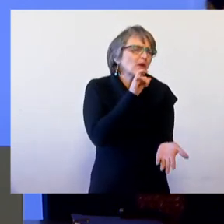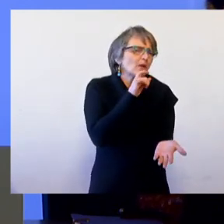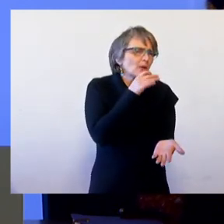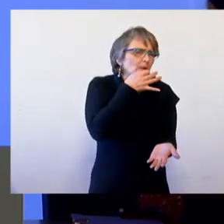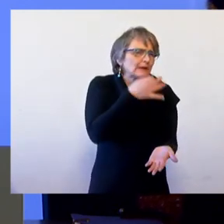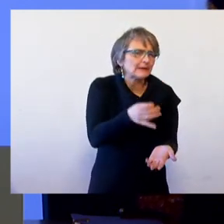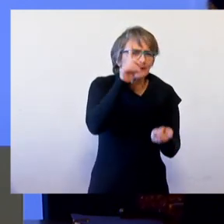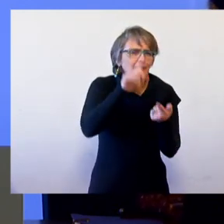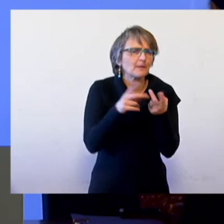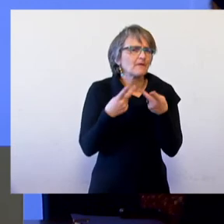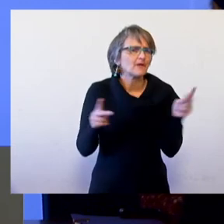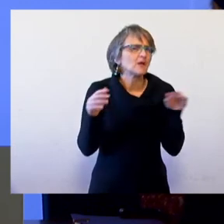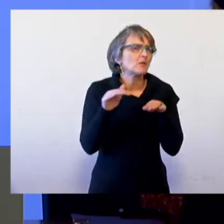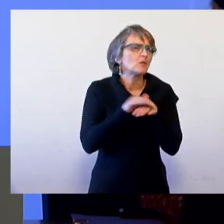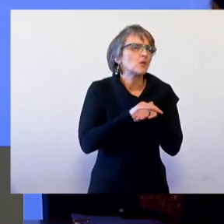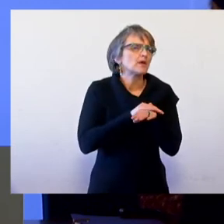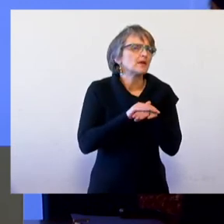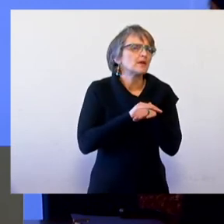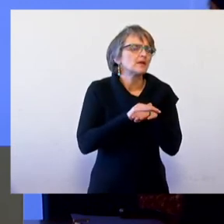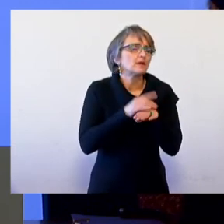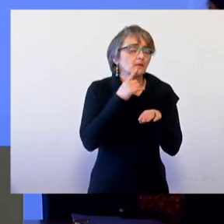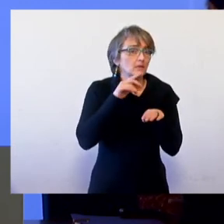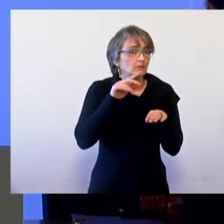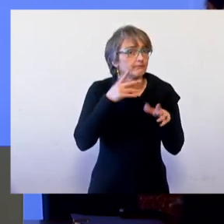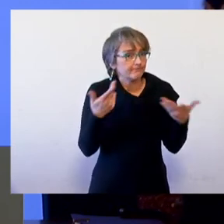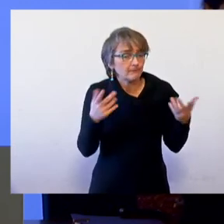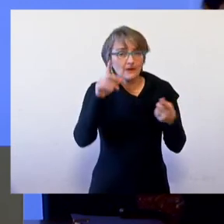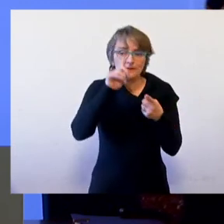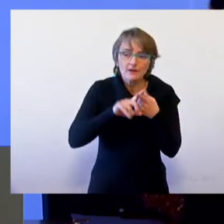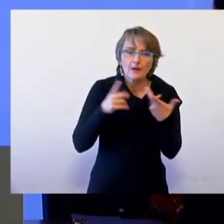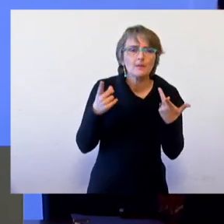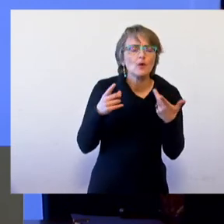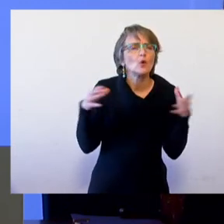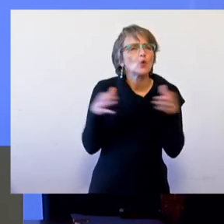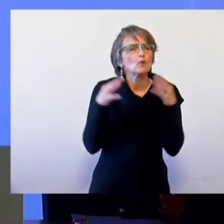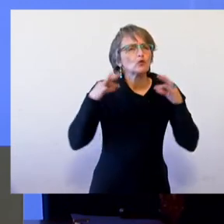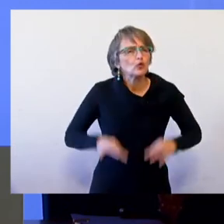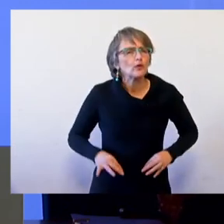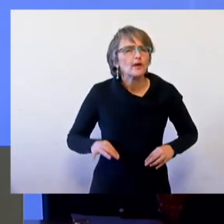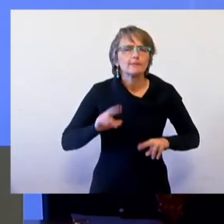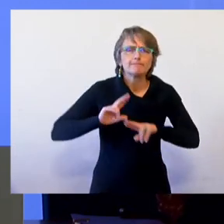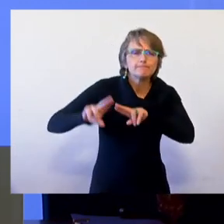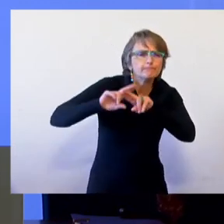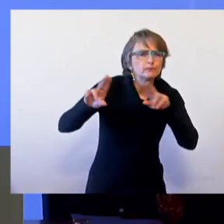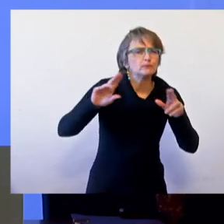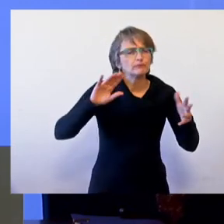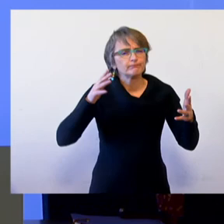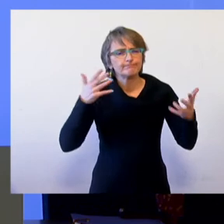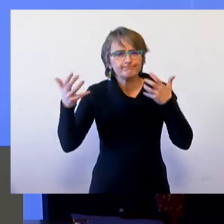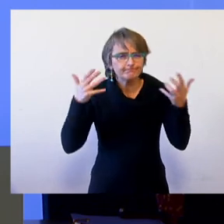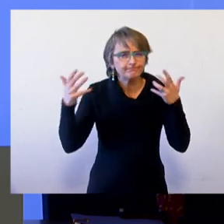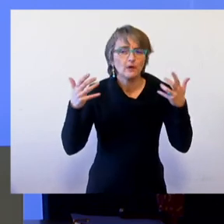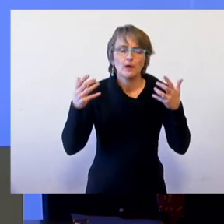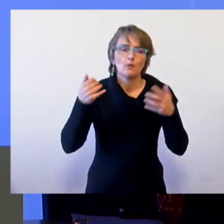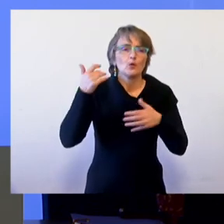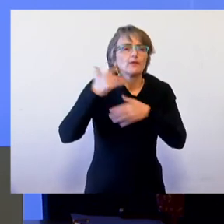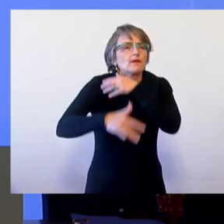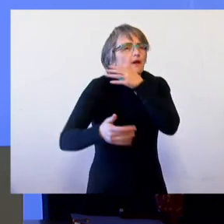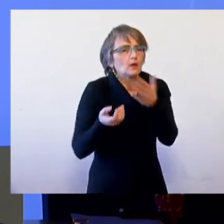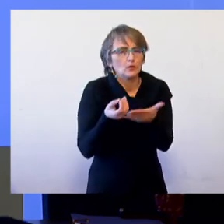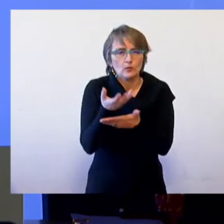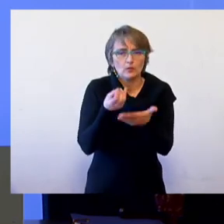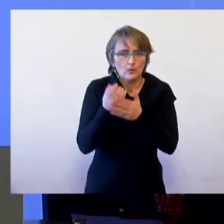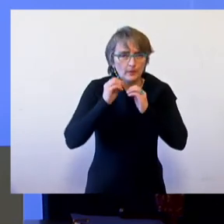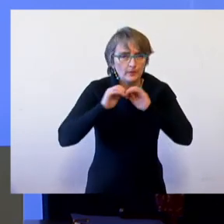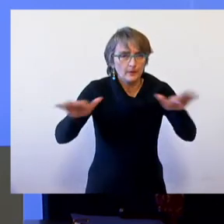ville, nous avons un peu de retard dans la communication, la rénovation des groupes scolaires, parce que nous travaillons à une cartographie, pas l'école en cœur de